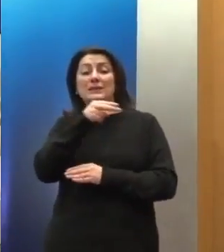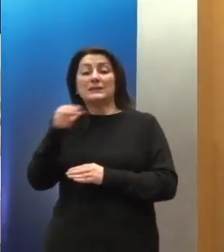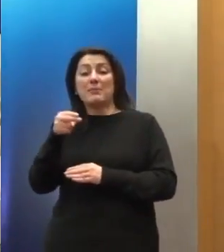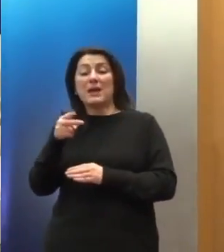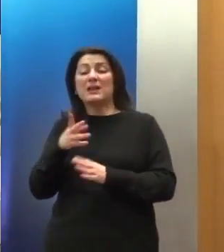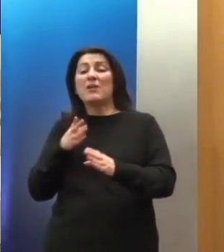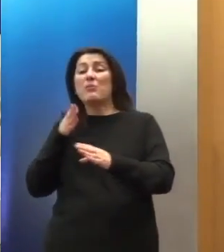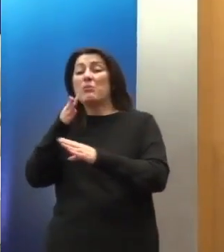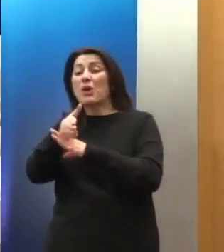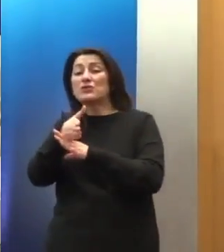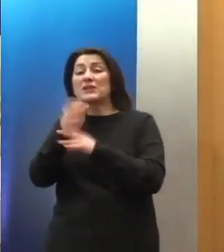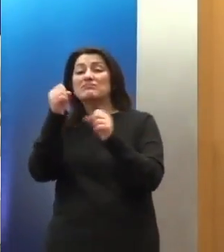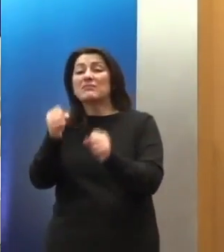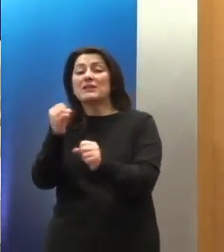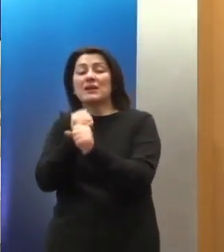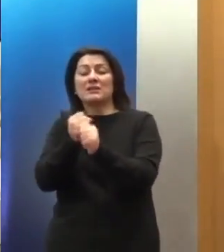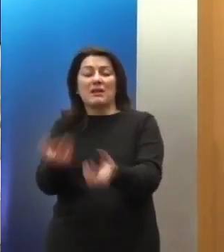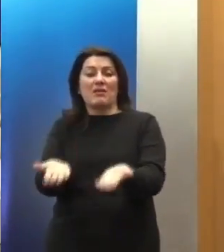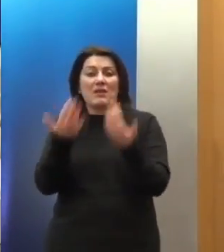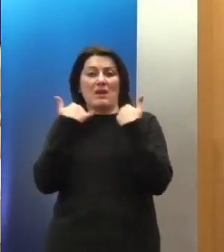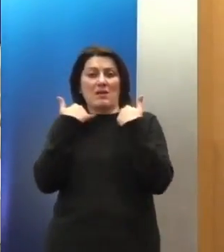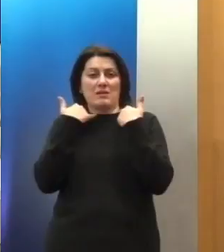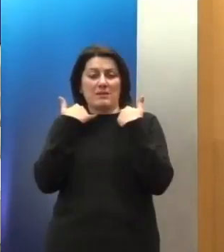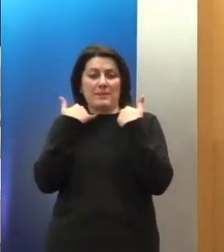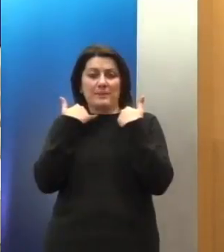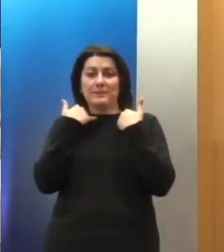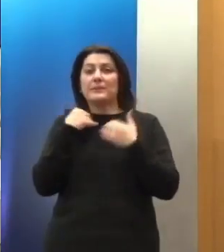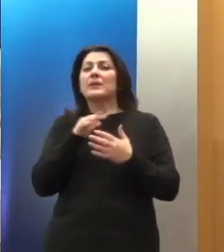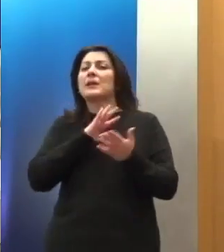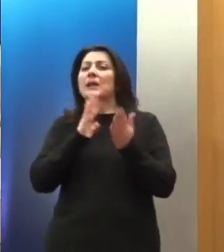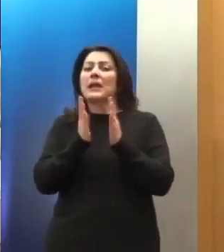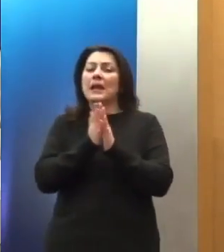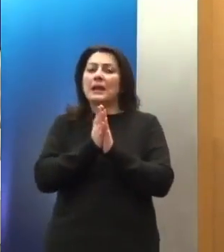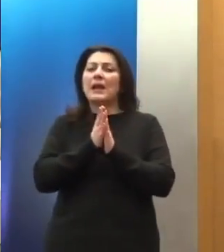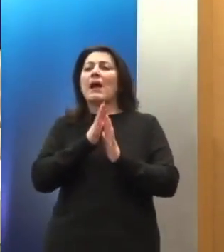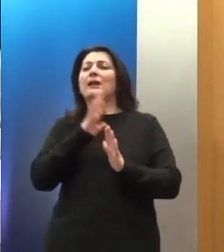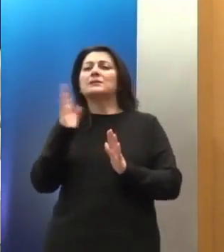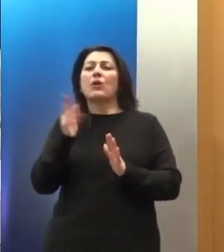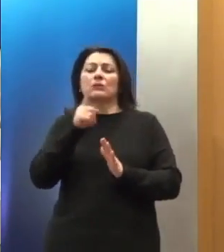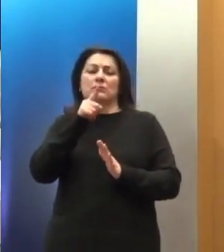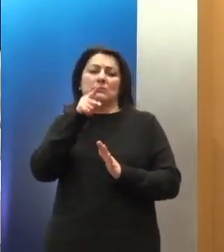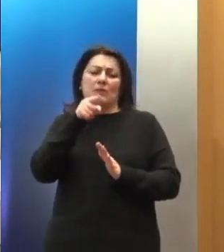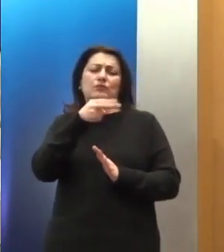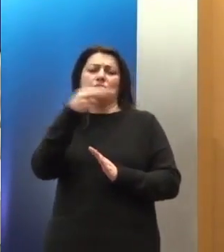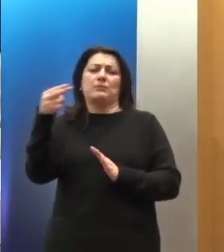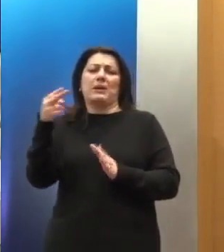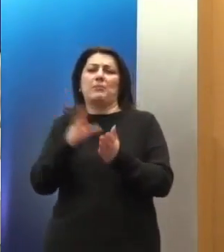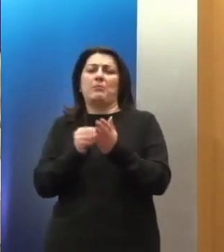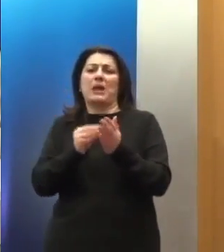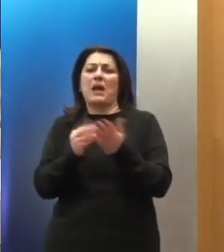μία θέση εργασίας, στην αγορά εργασίας και σε όλα όσα αυτό συνεπάγεται. Είναι